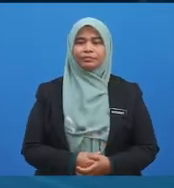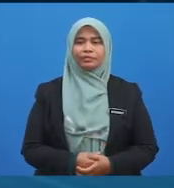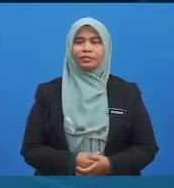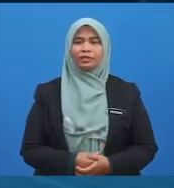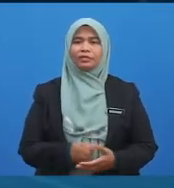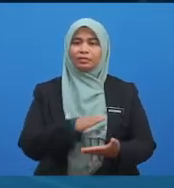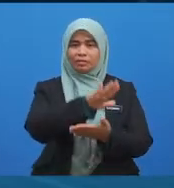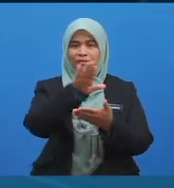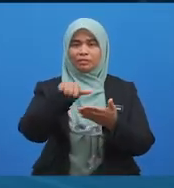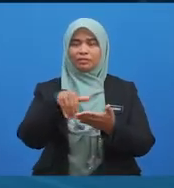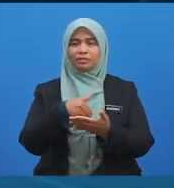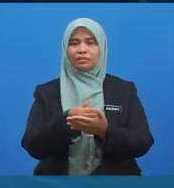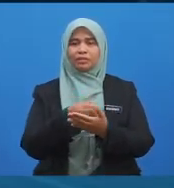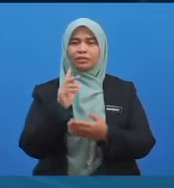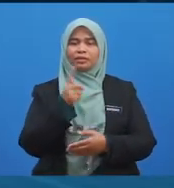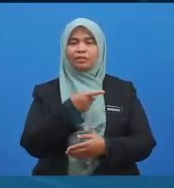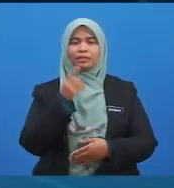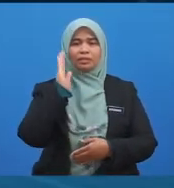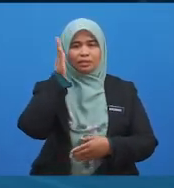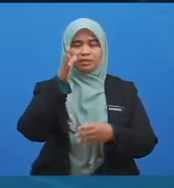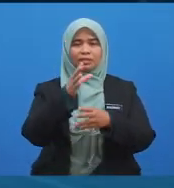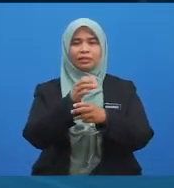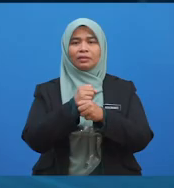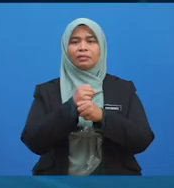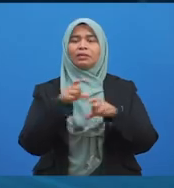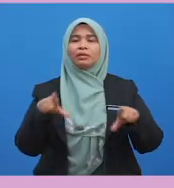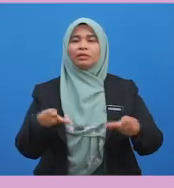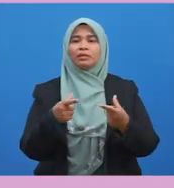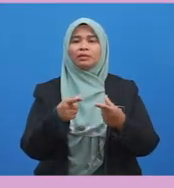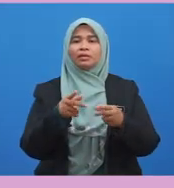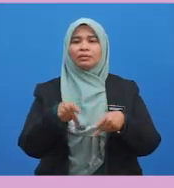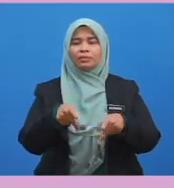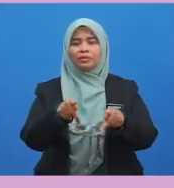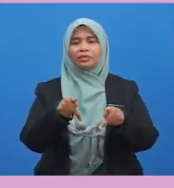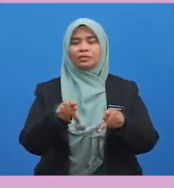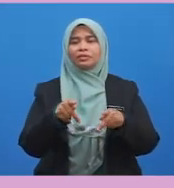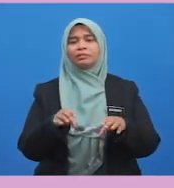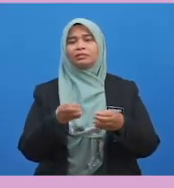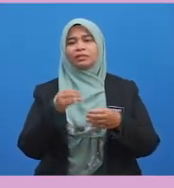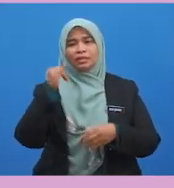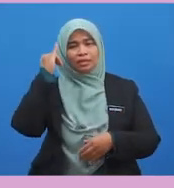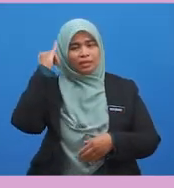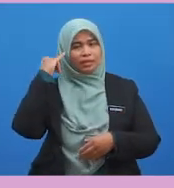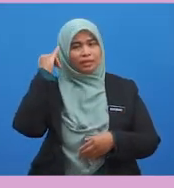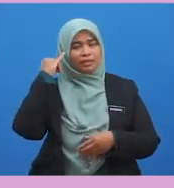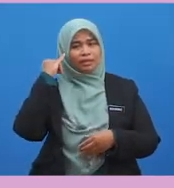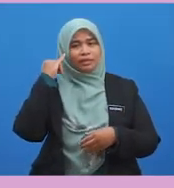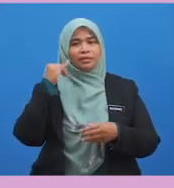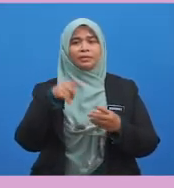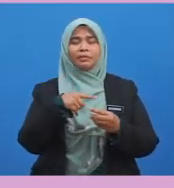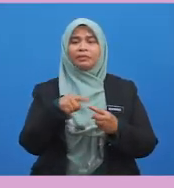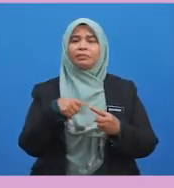Secara umumnya, kita akan dapat melakukan proses menjana idea apabila